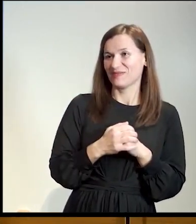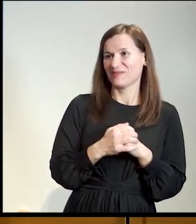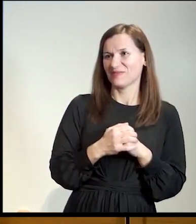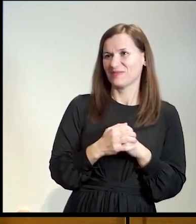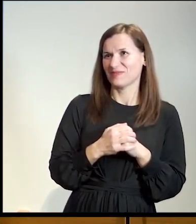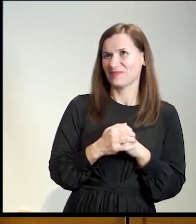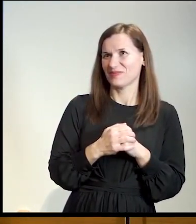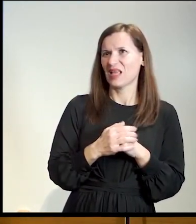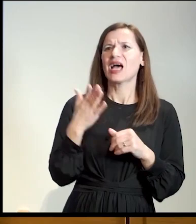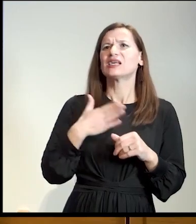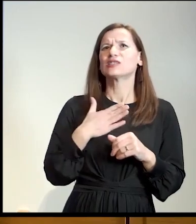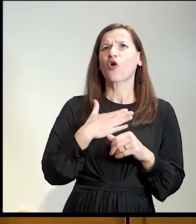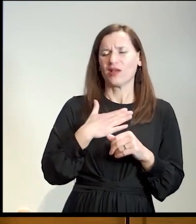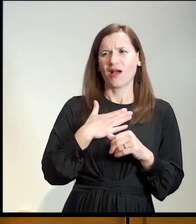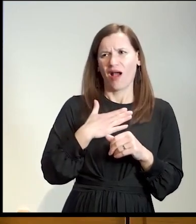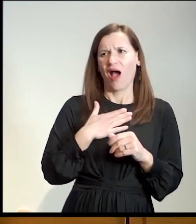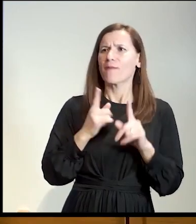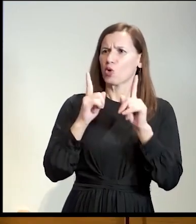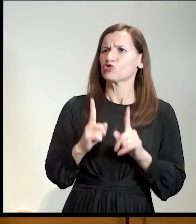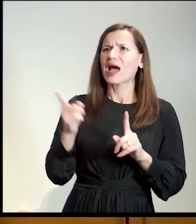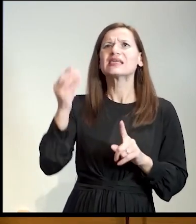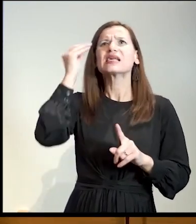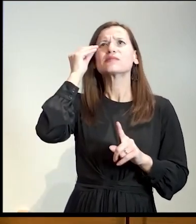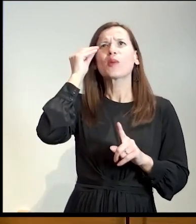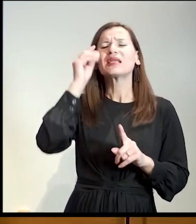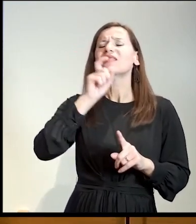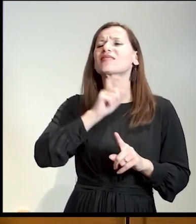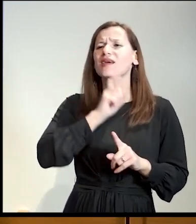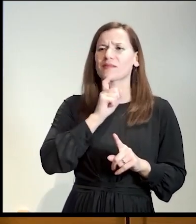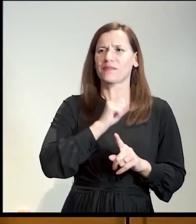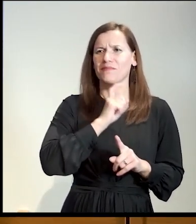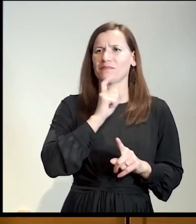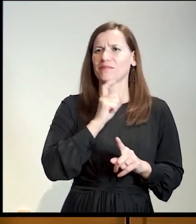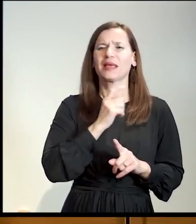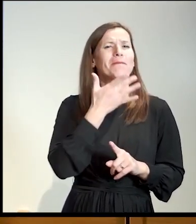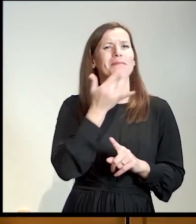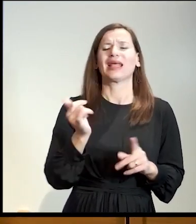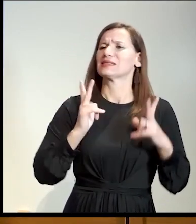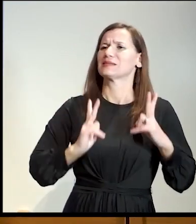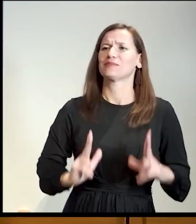Stanu se svojega spomni. Trpi! Brez miru.